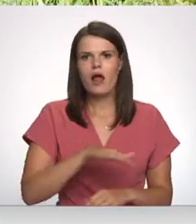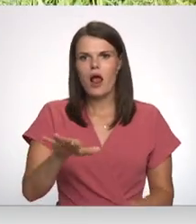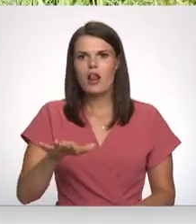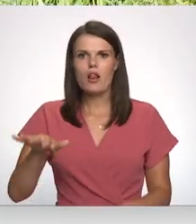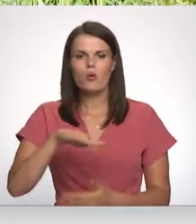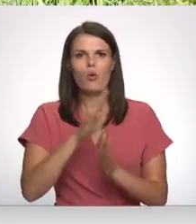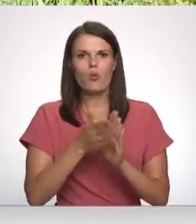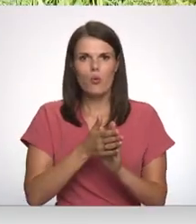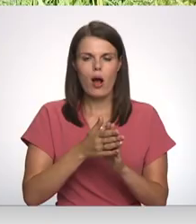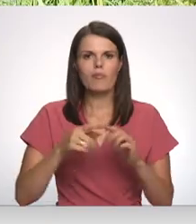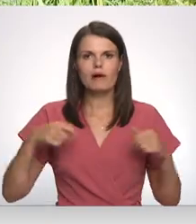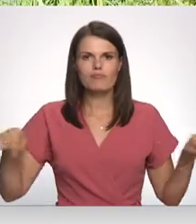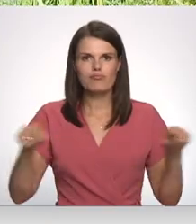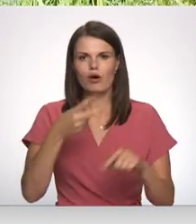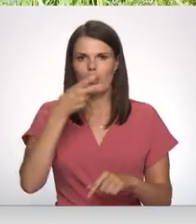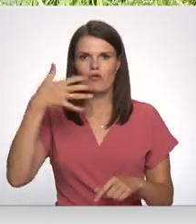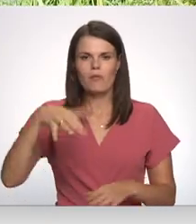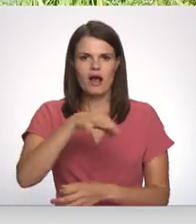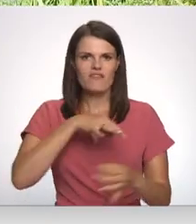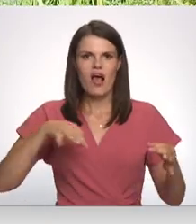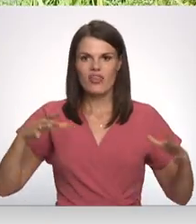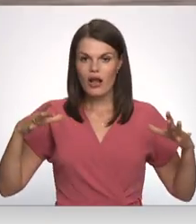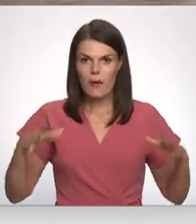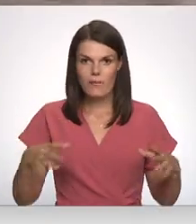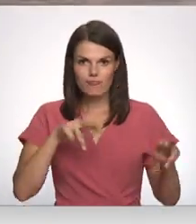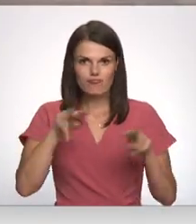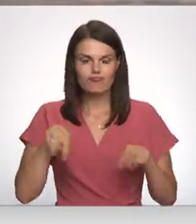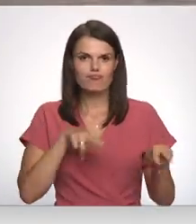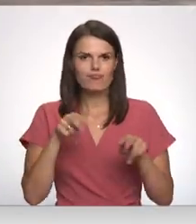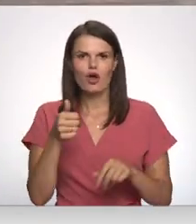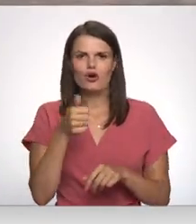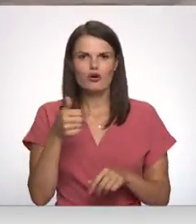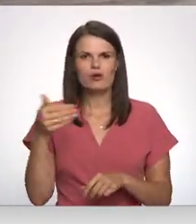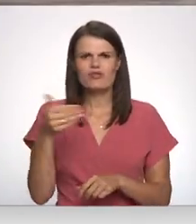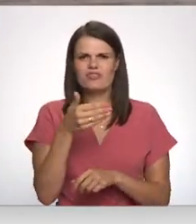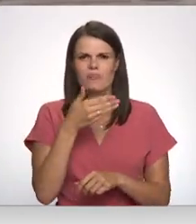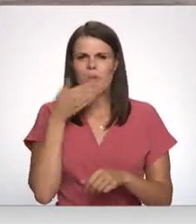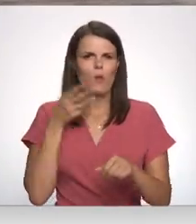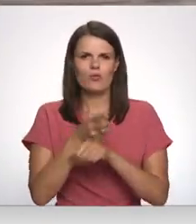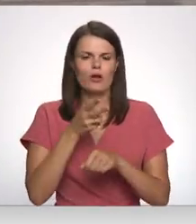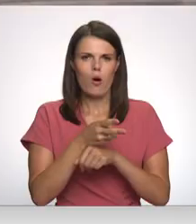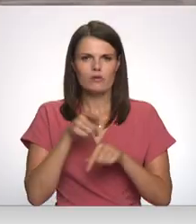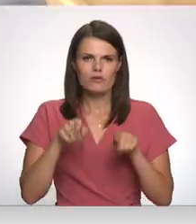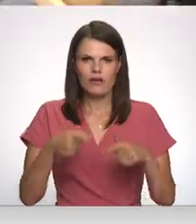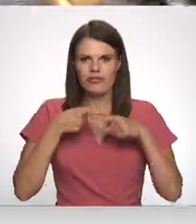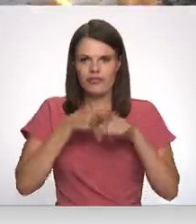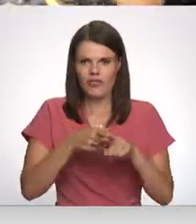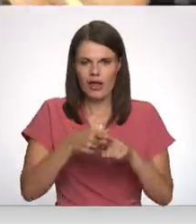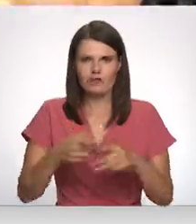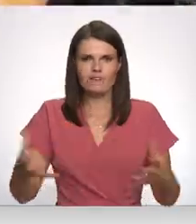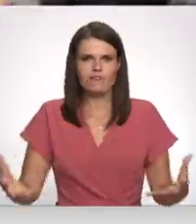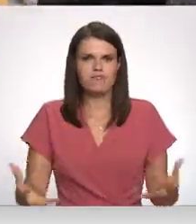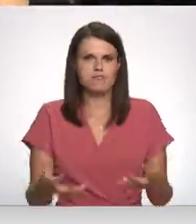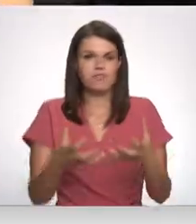kopā aptverot ap 250 kvadrātmetriem lielu platību. Ar īpašām zivis netraumējošām ierīcēm tās tiek savāktas